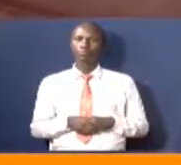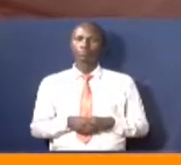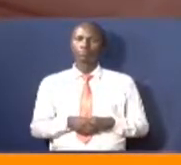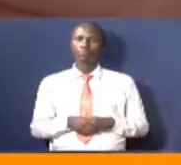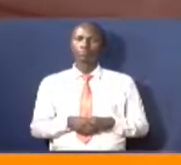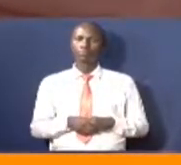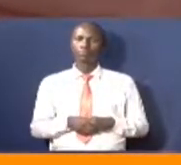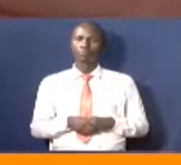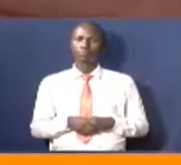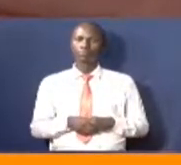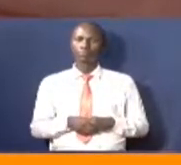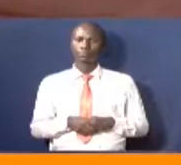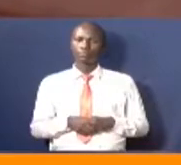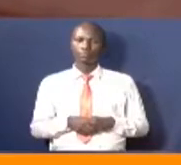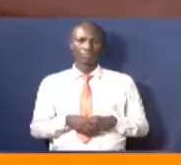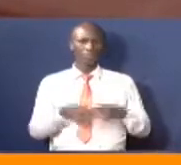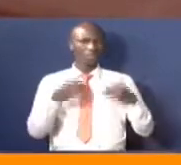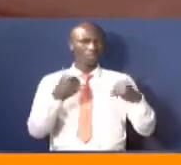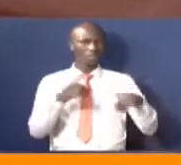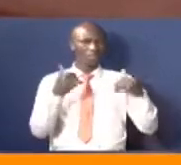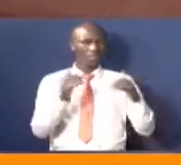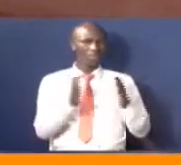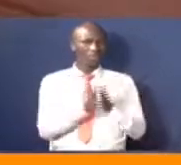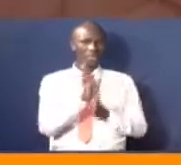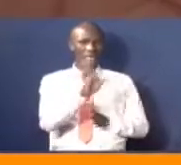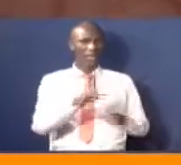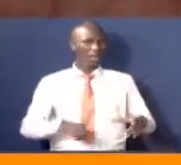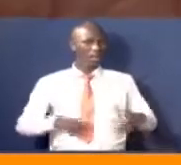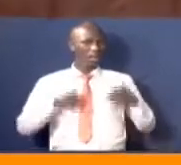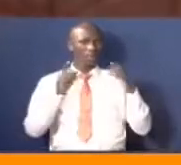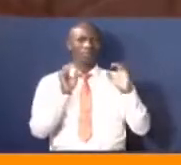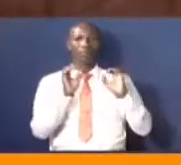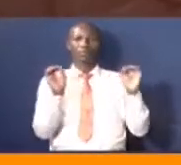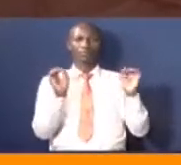uzicheze karata na maisha zenu.